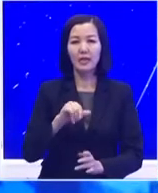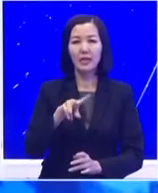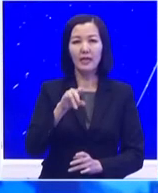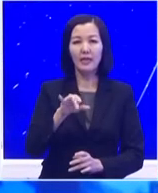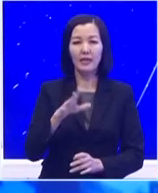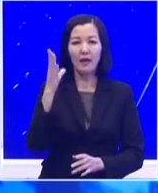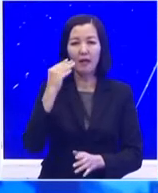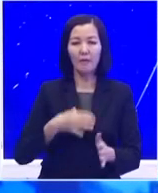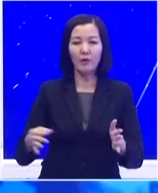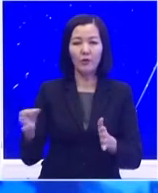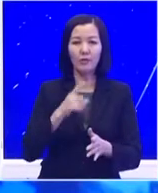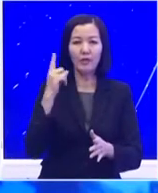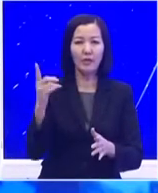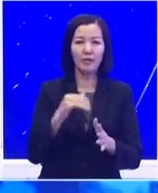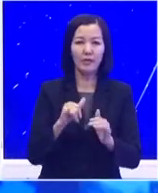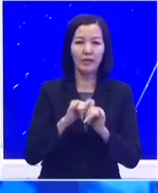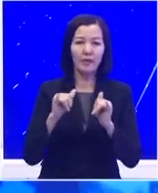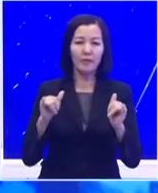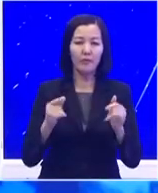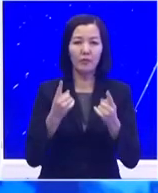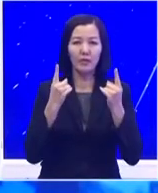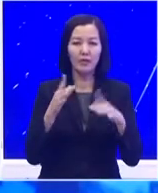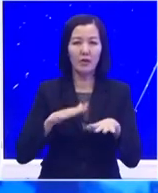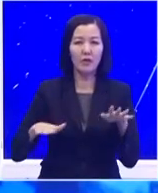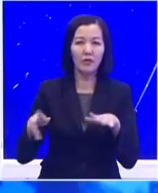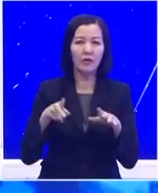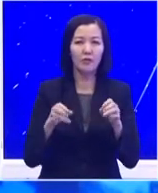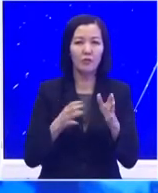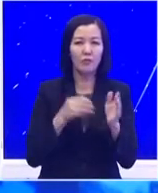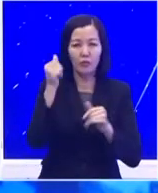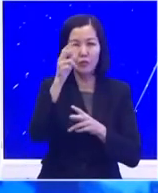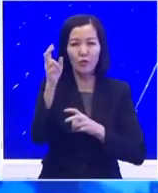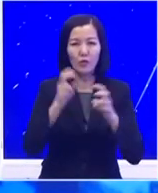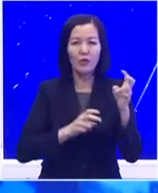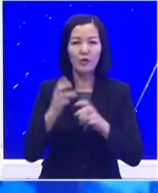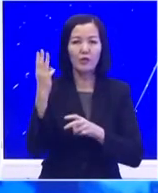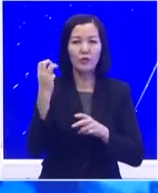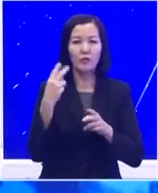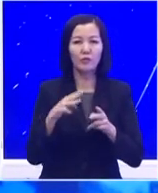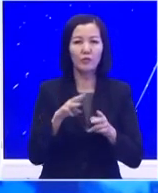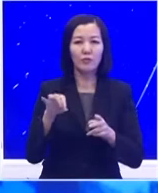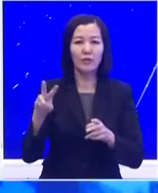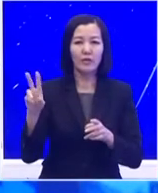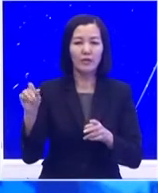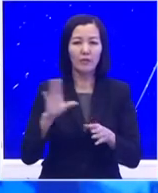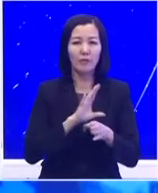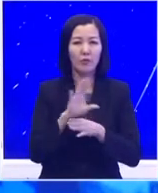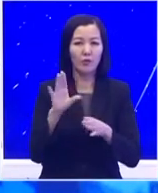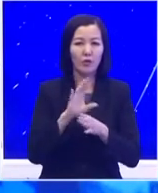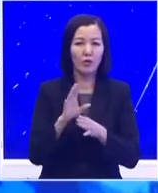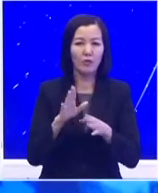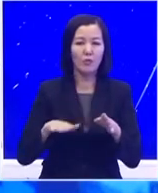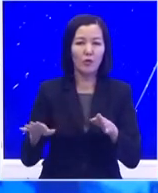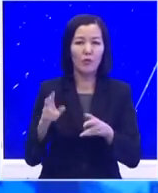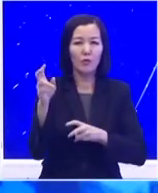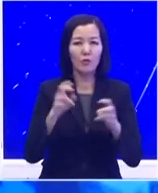Іле Алматы облысы экономикасын ілгерілетіп тұрған ірі аудан. 2019 жылы өнеркәсіпте 324 миллиард теңгенің өнім өндірілді.